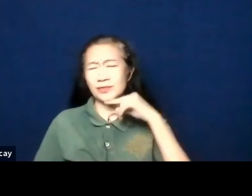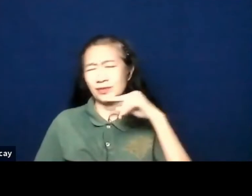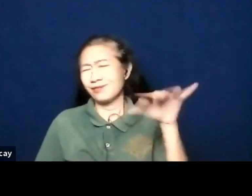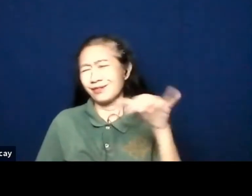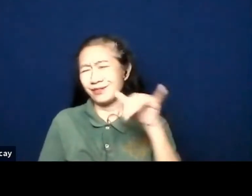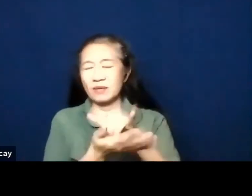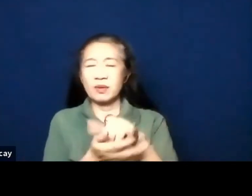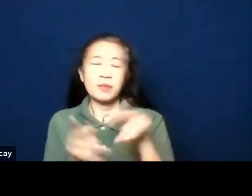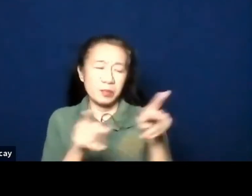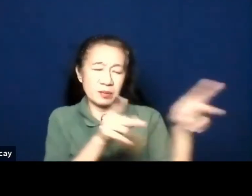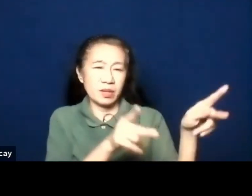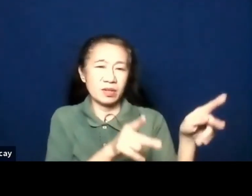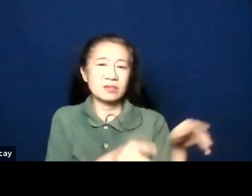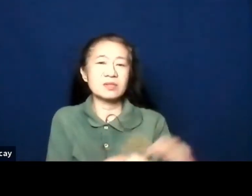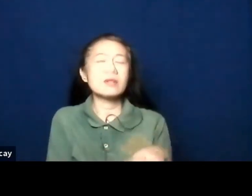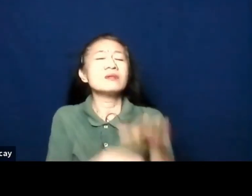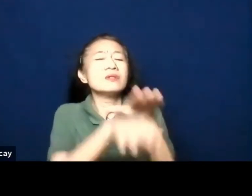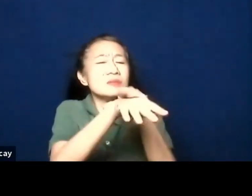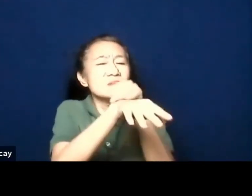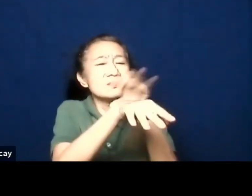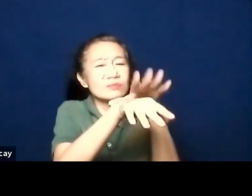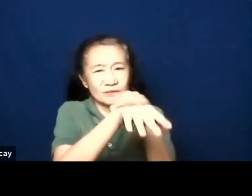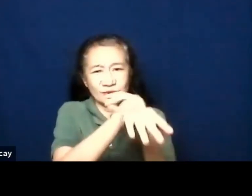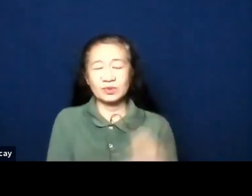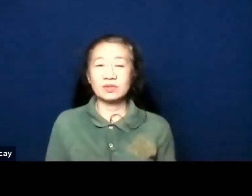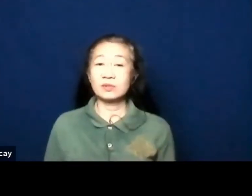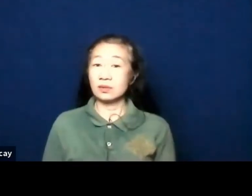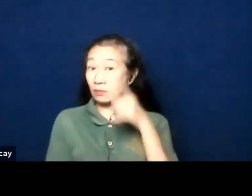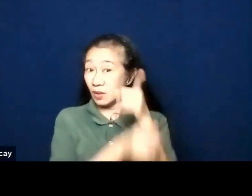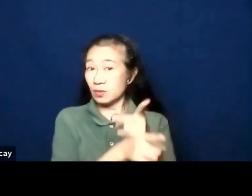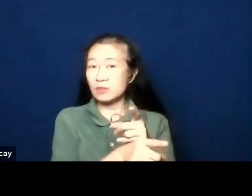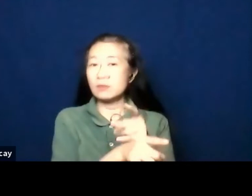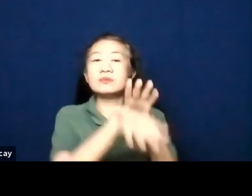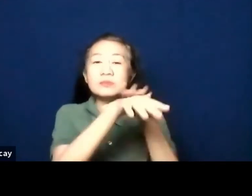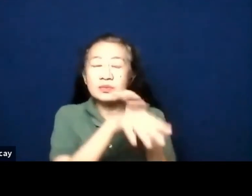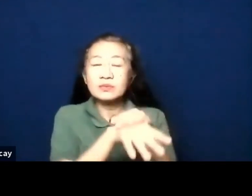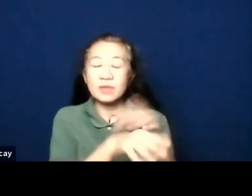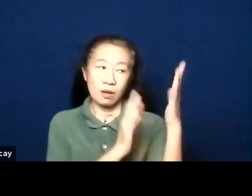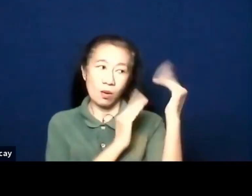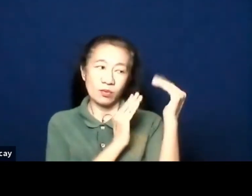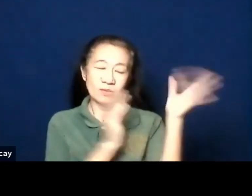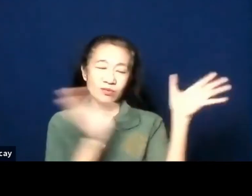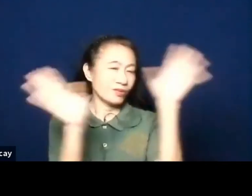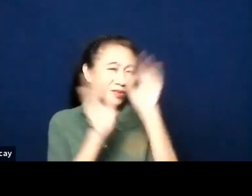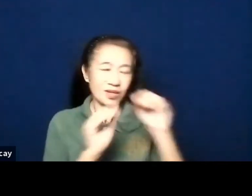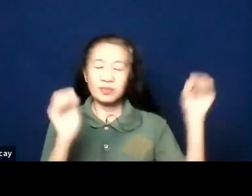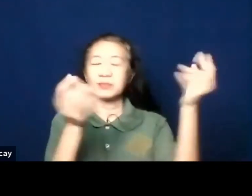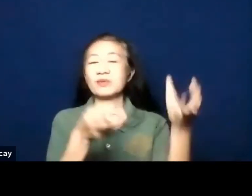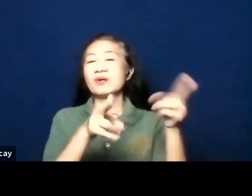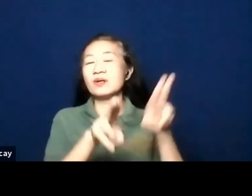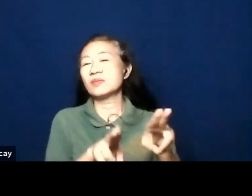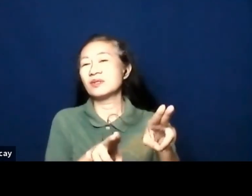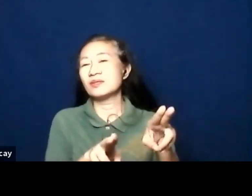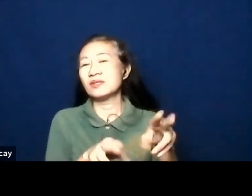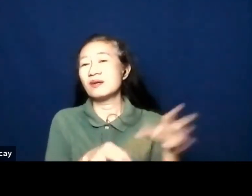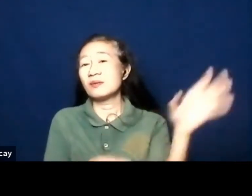Ang paghahanda naman din ay gradual. Diba? So, dahan-dahan din, with the hope na wala munang mangyayari agad-agad